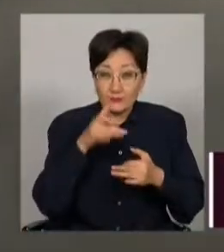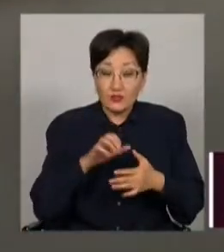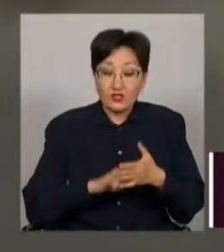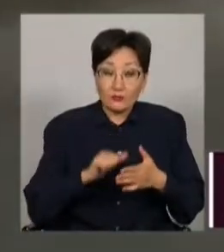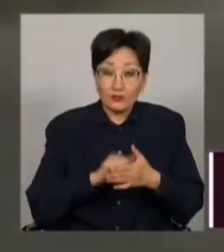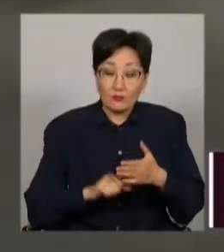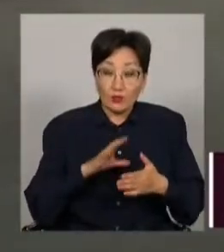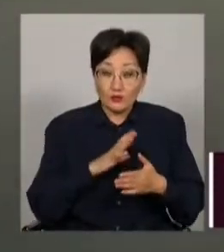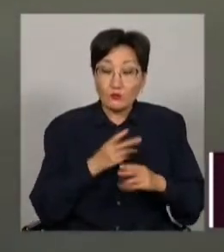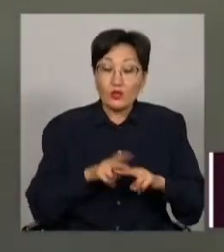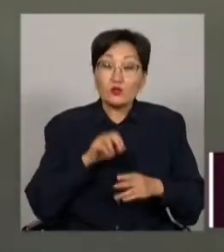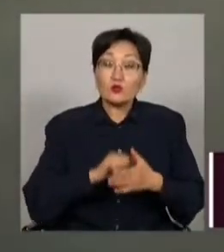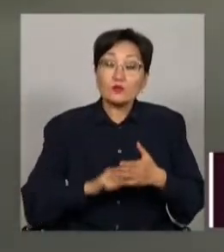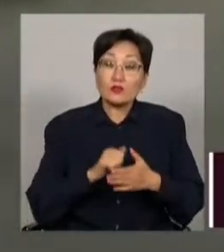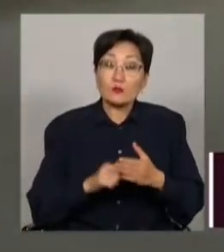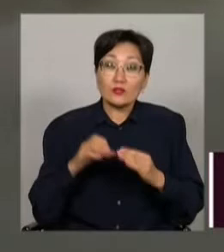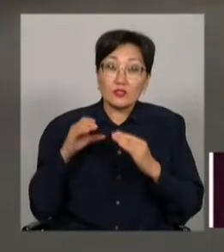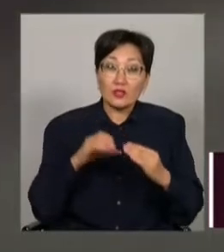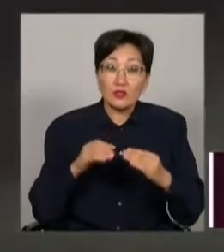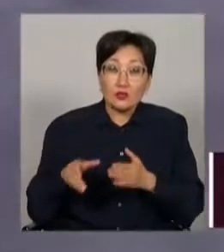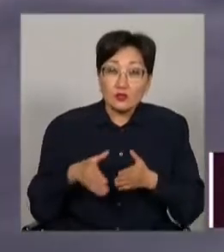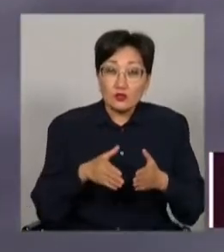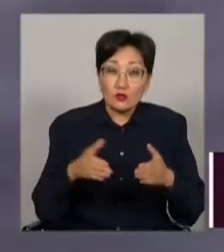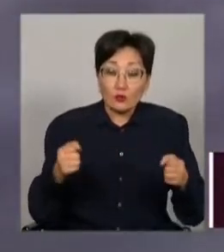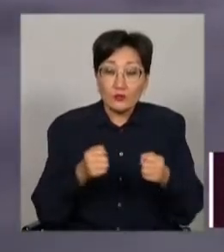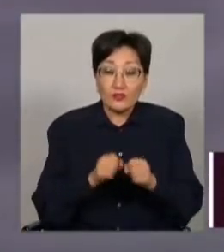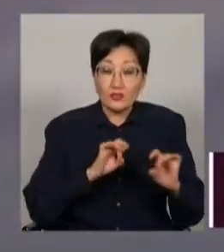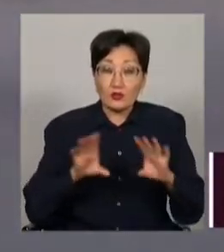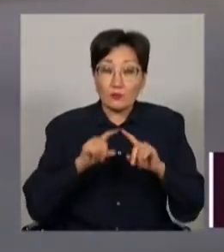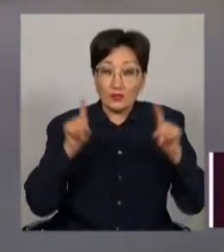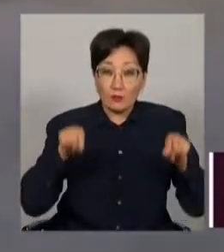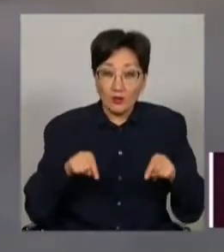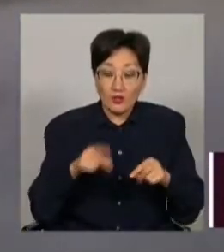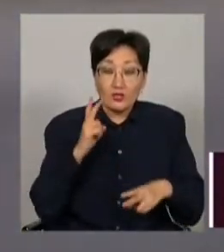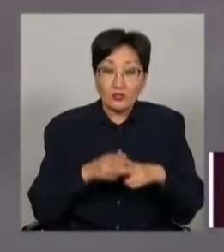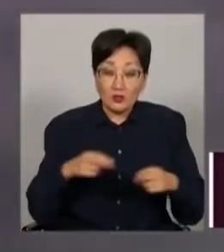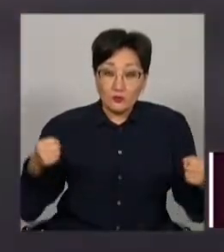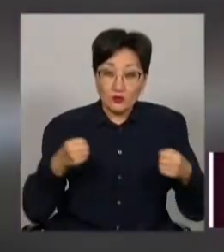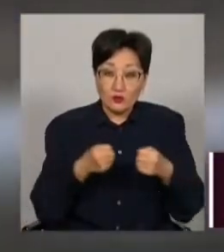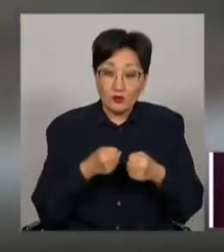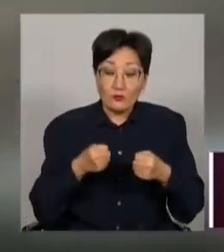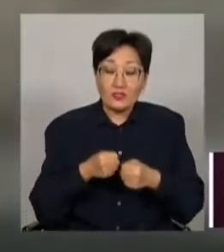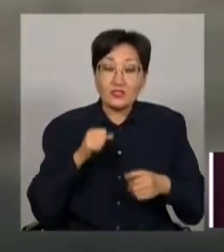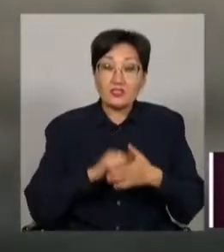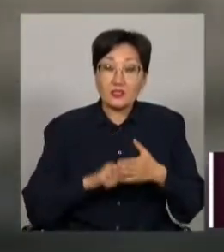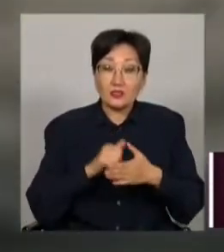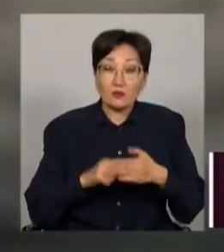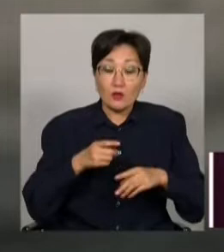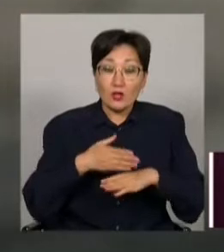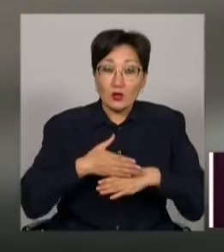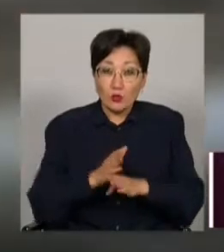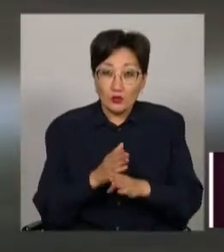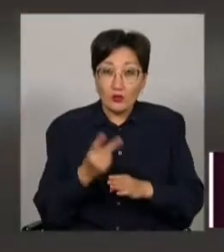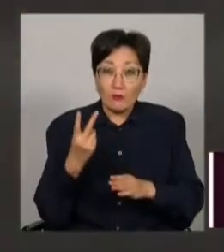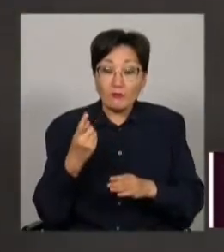себеп болған. Соның салдарынан көлік жол жиегіндегі жарнама бағанына соғылып, соққы салдарынан қақ бөлініп, бір бөлігі өртеніп